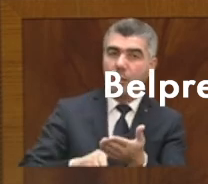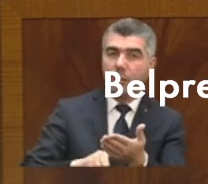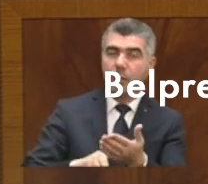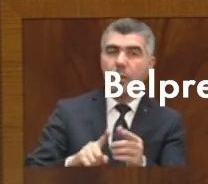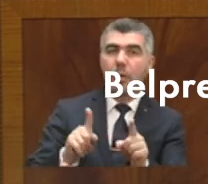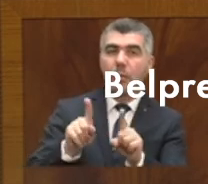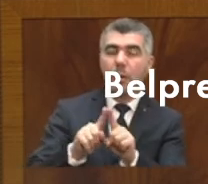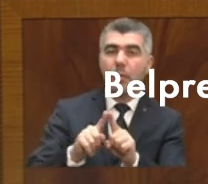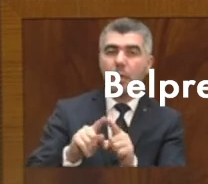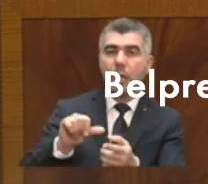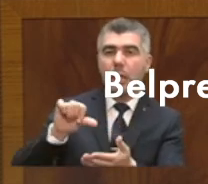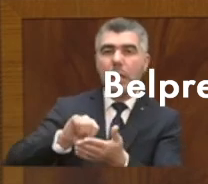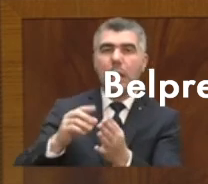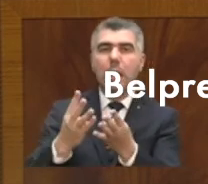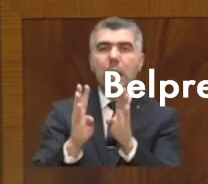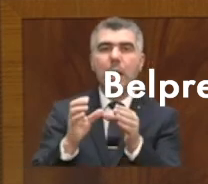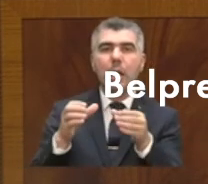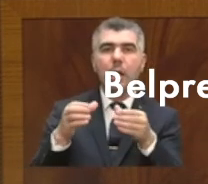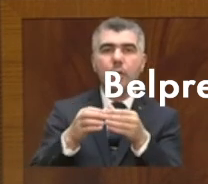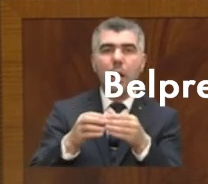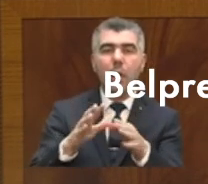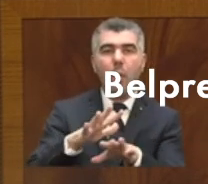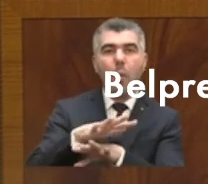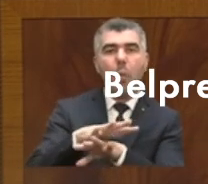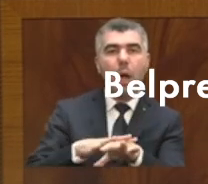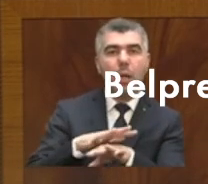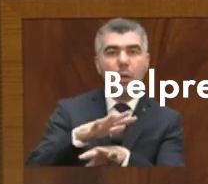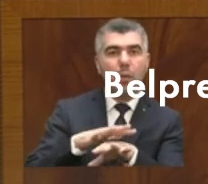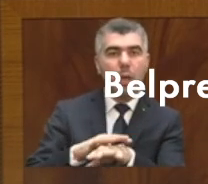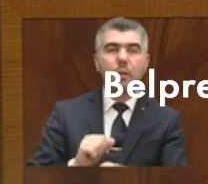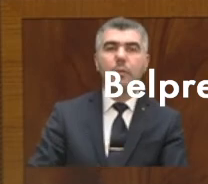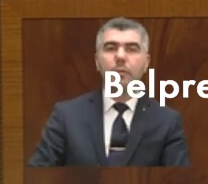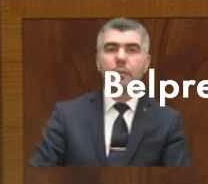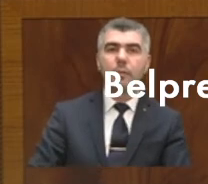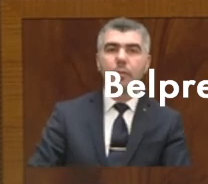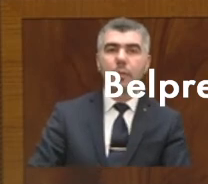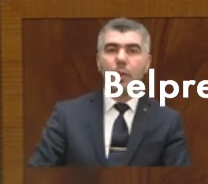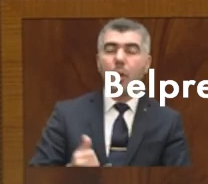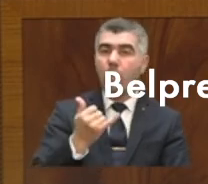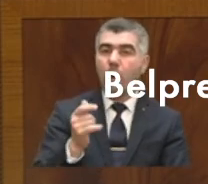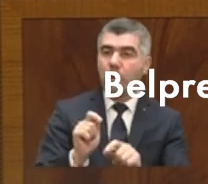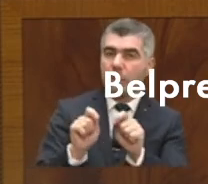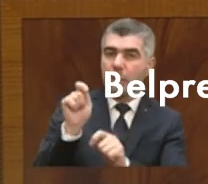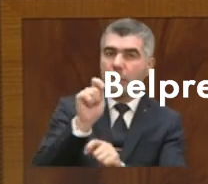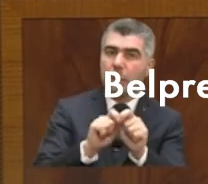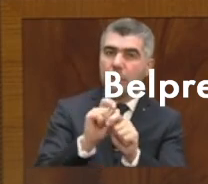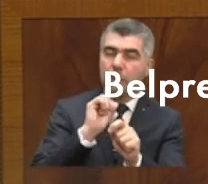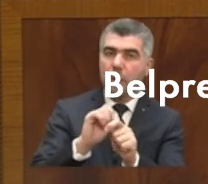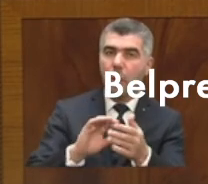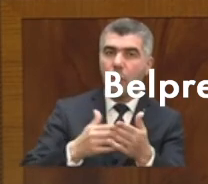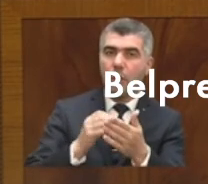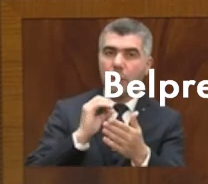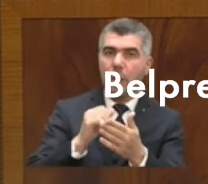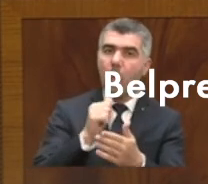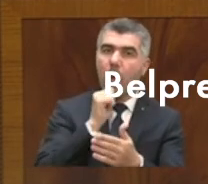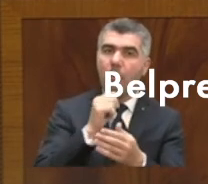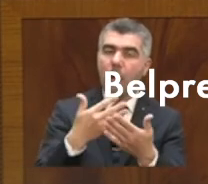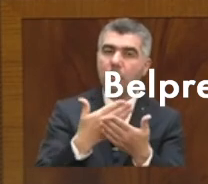اللجان المحلية اللي تترأسها السادة الولاة والسادة العمال، من أجل تقنين بعض الاستعمالات المستهلكة